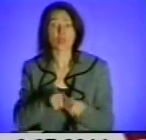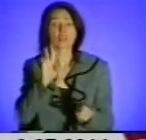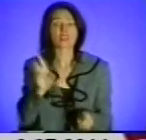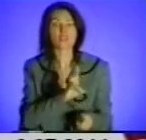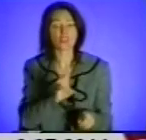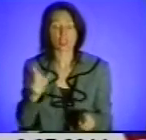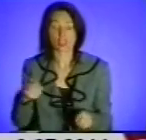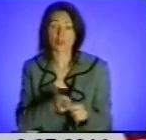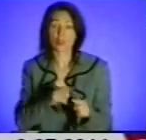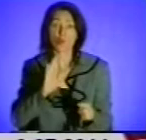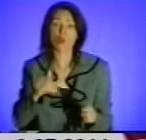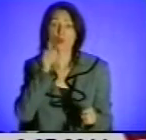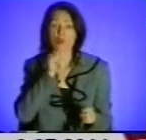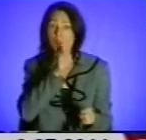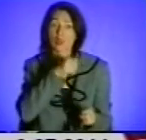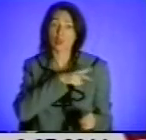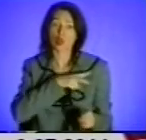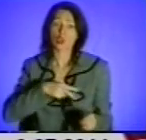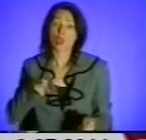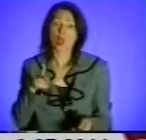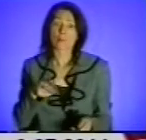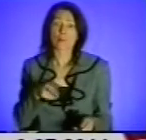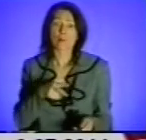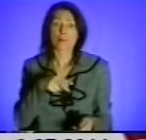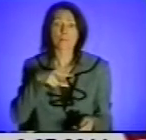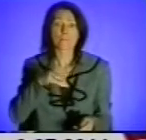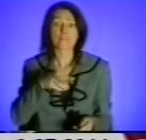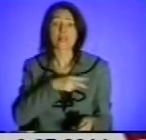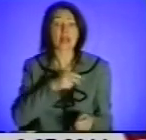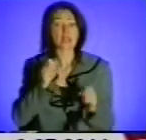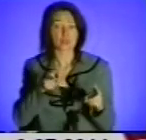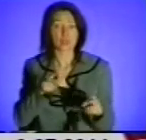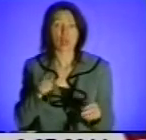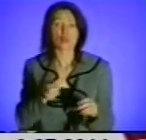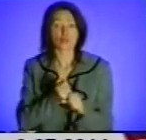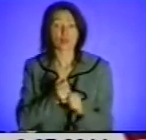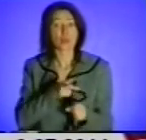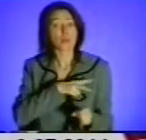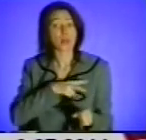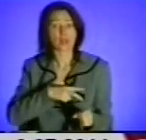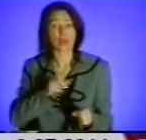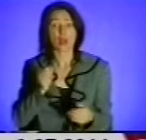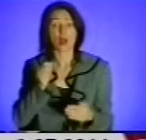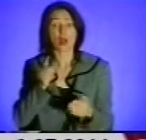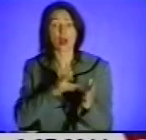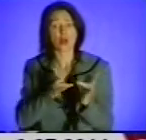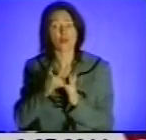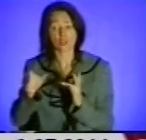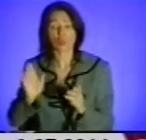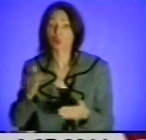підпіллі, вони нагороджені медалями, спеціально виготовлені медалі. А вірних то буде список і